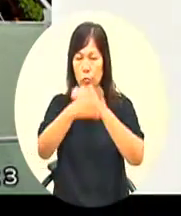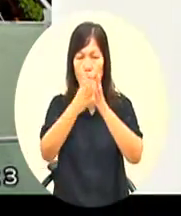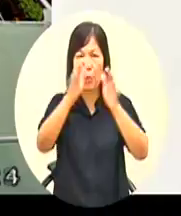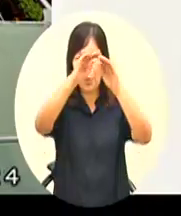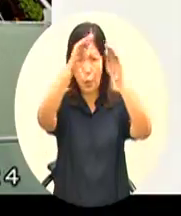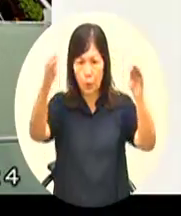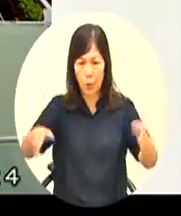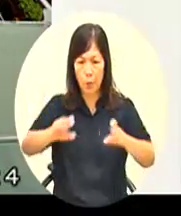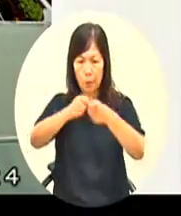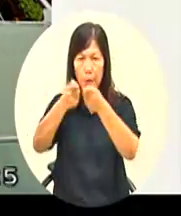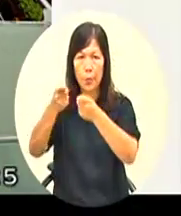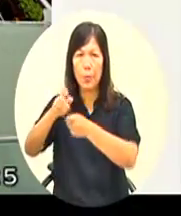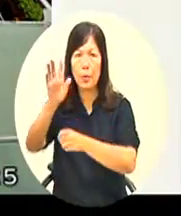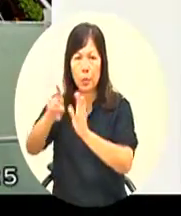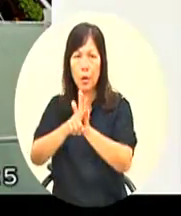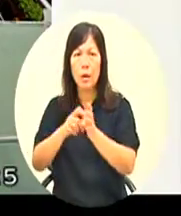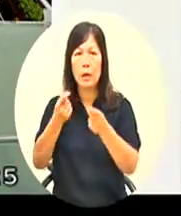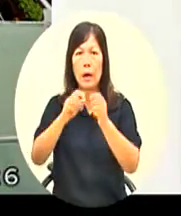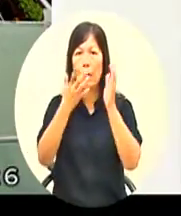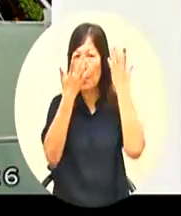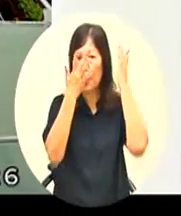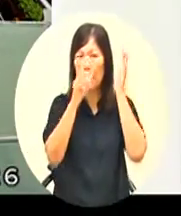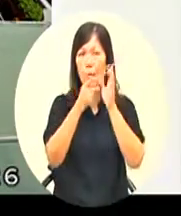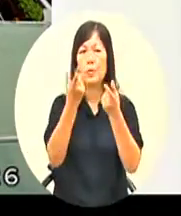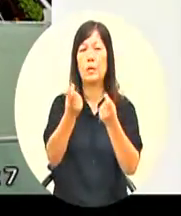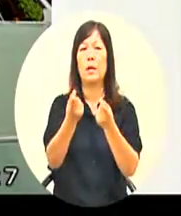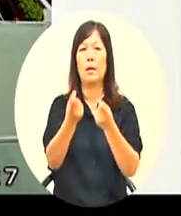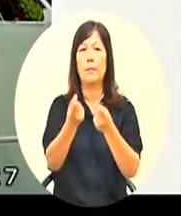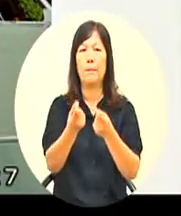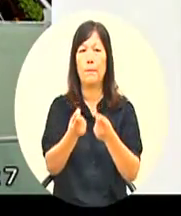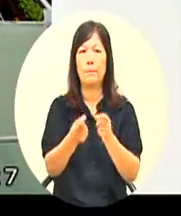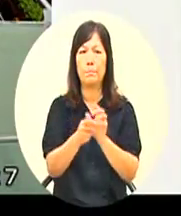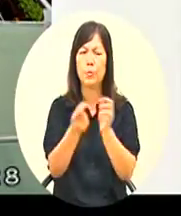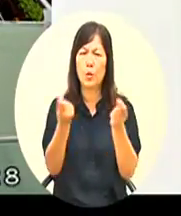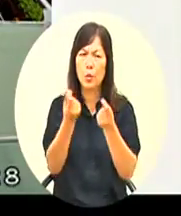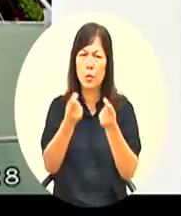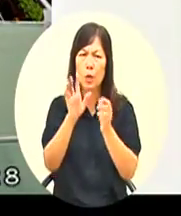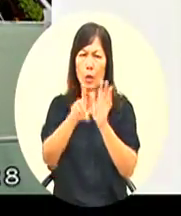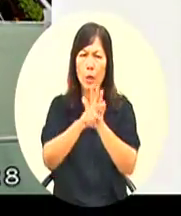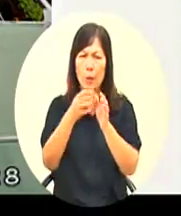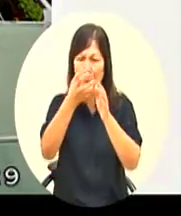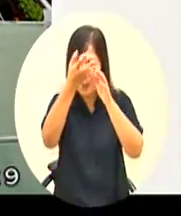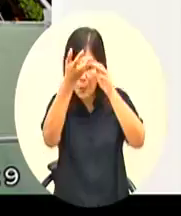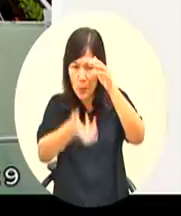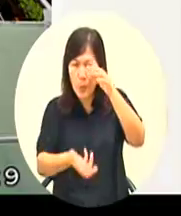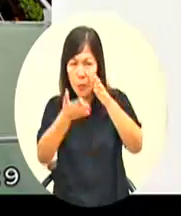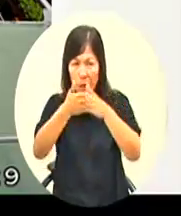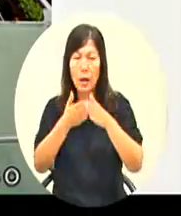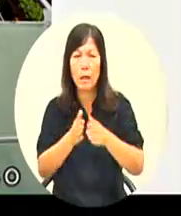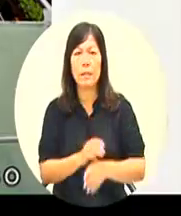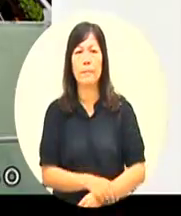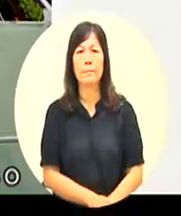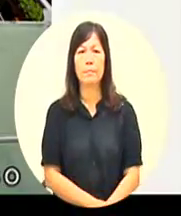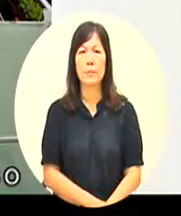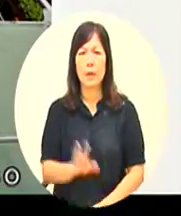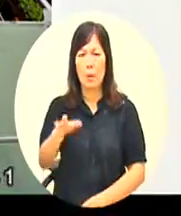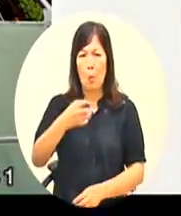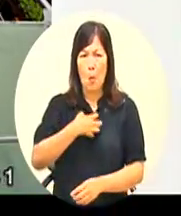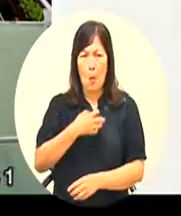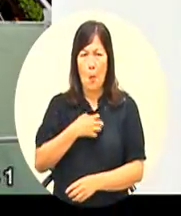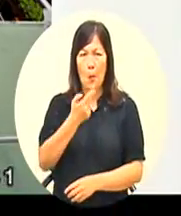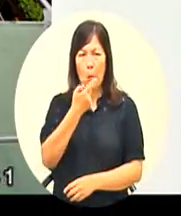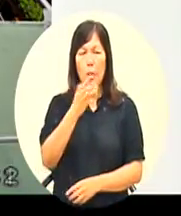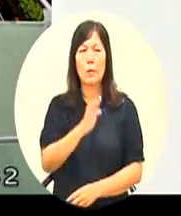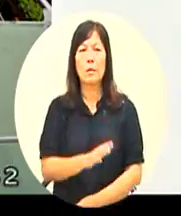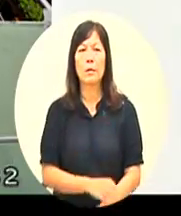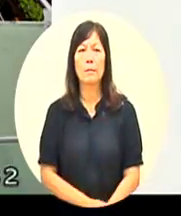破成这样，而且你看上面的玻璃还好像要坠下来的样子哈，真的是很危险哦。我